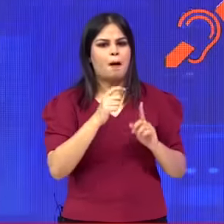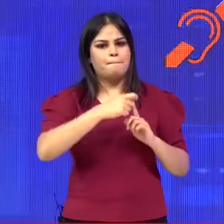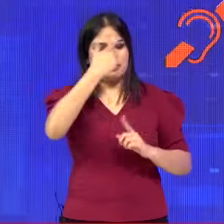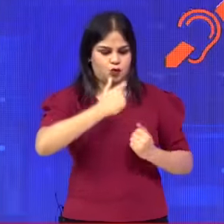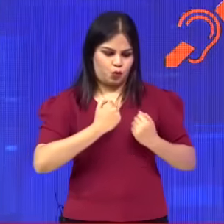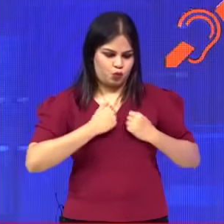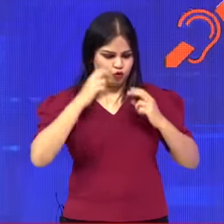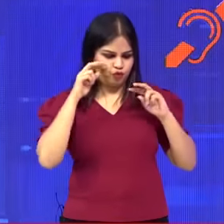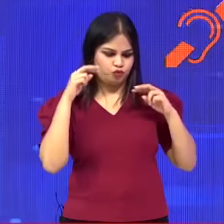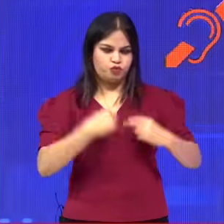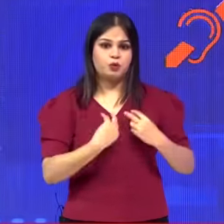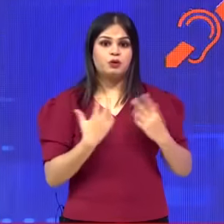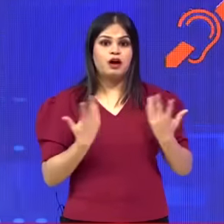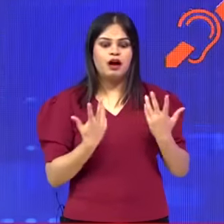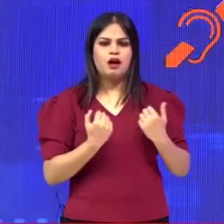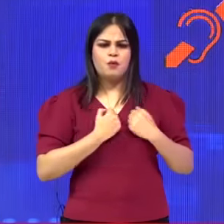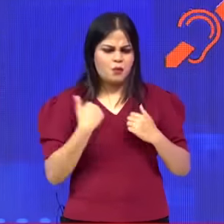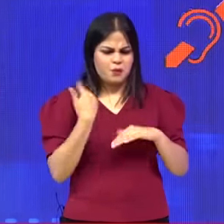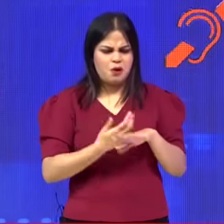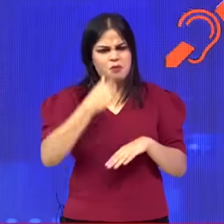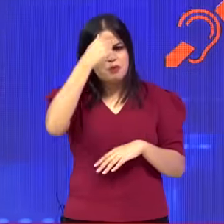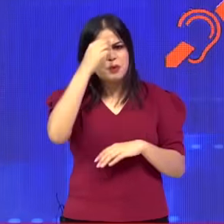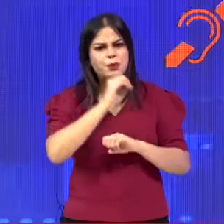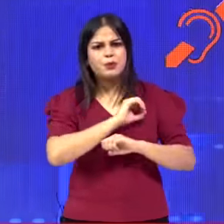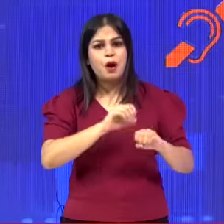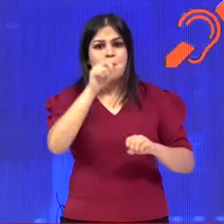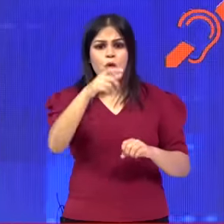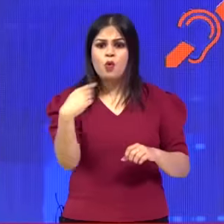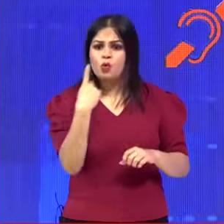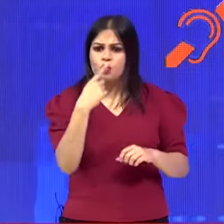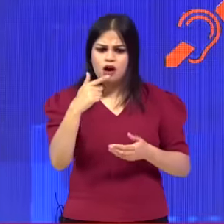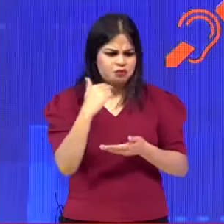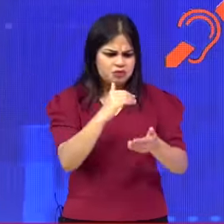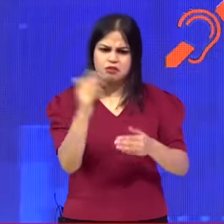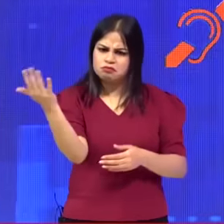view hai. I have no problem people going for award functions.